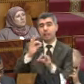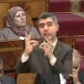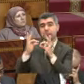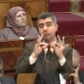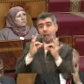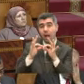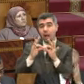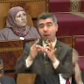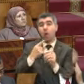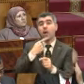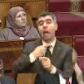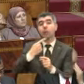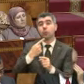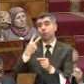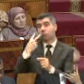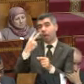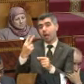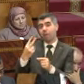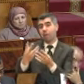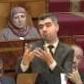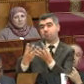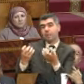وبنينصار وتشوفوا العدد الكبير ديال وليداتنا